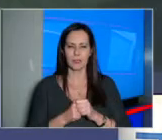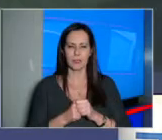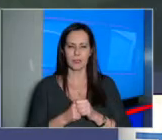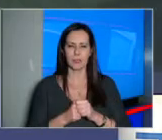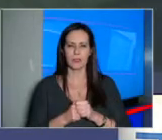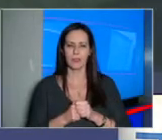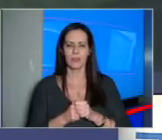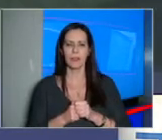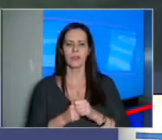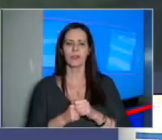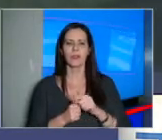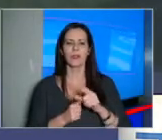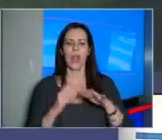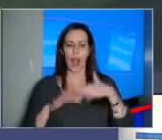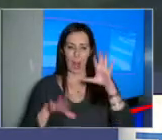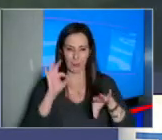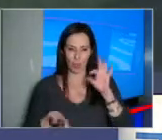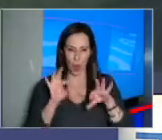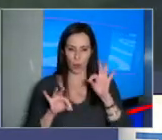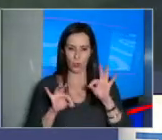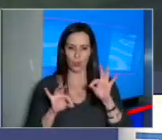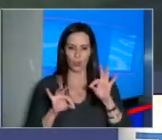אילנה קרסן אומרת שאחרי הבחירות,